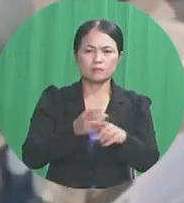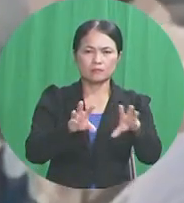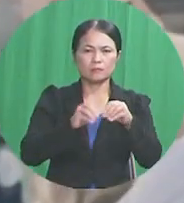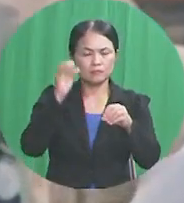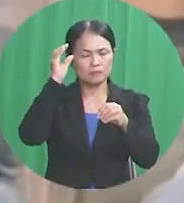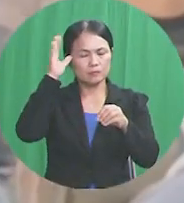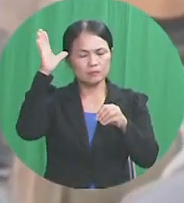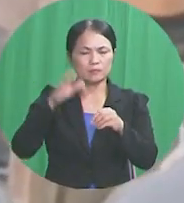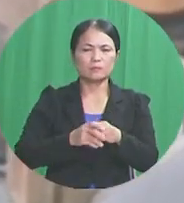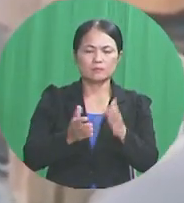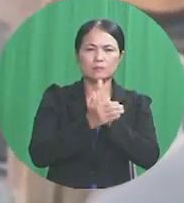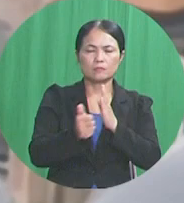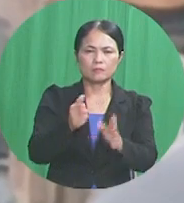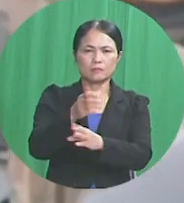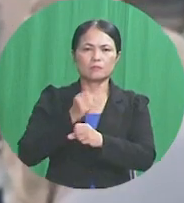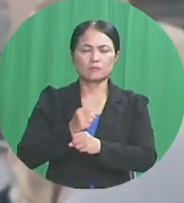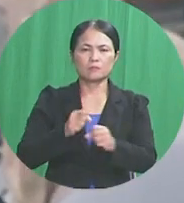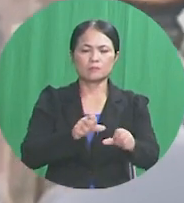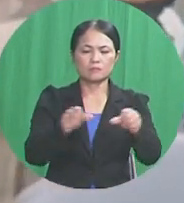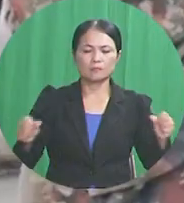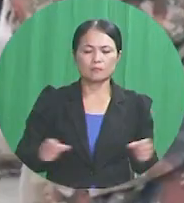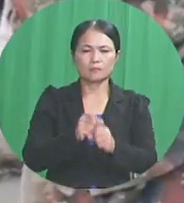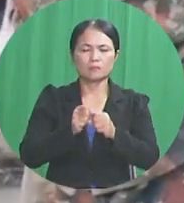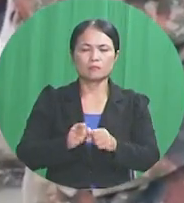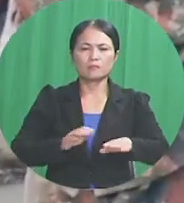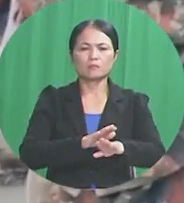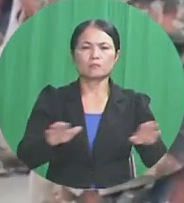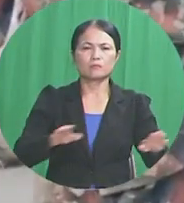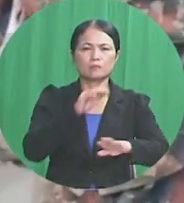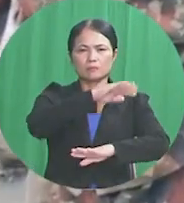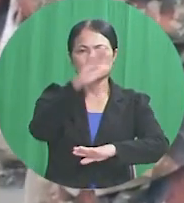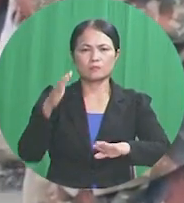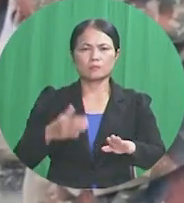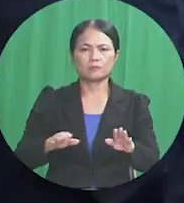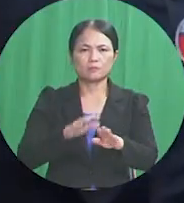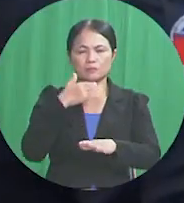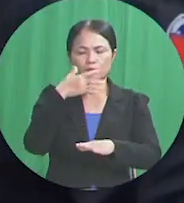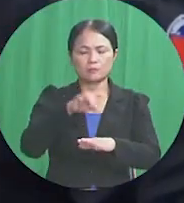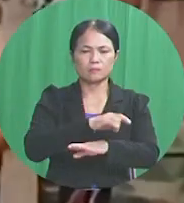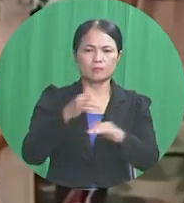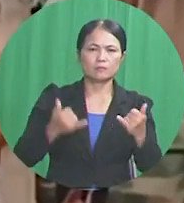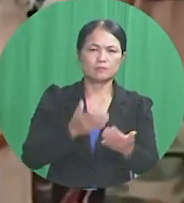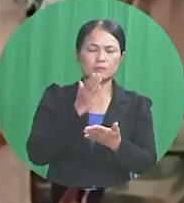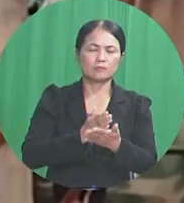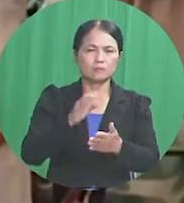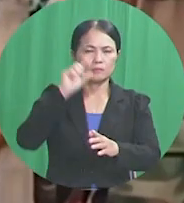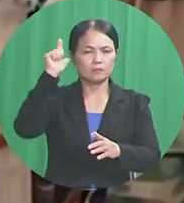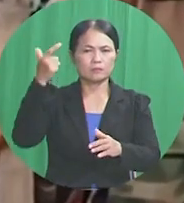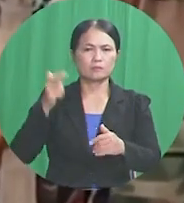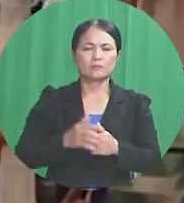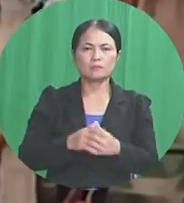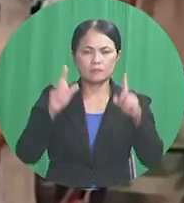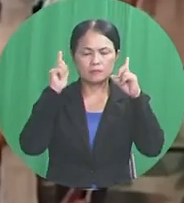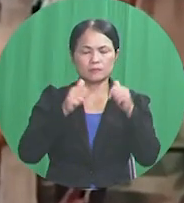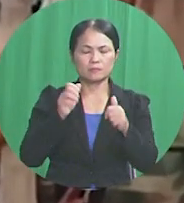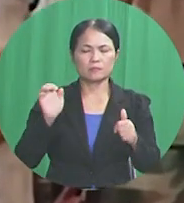นดดังจุ่มนิ้งกุมองโดเนื้อกรุบดับบอลแตงวิริบกระโปรงเรียบนังดับบอลสมดเนียเป็นนี้บันชอบดาวจกใจไอ้ยุด